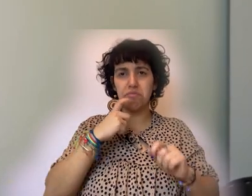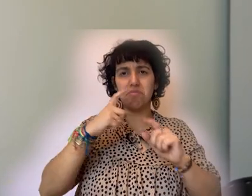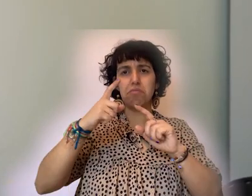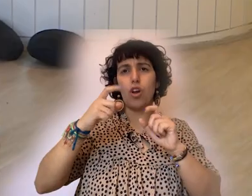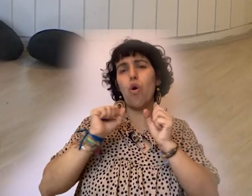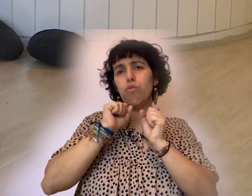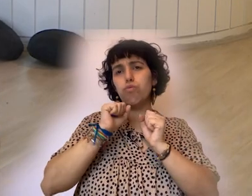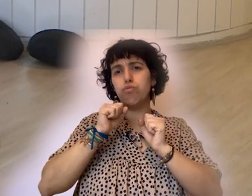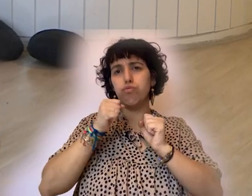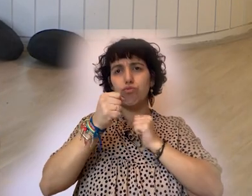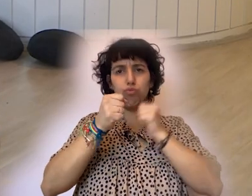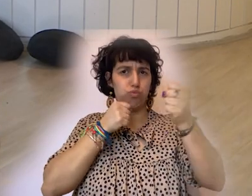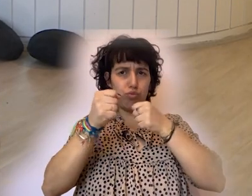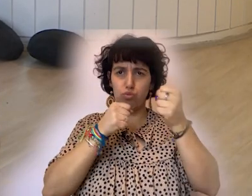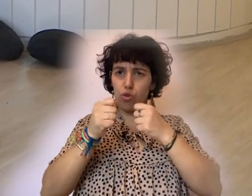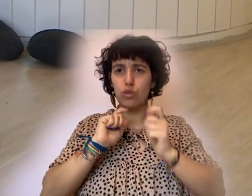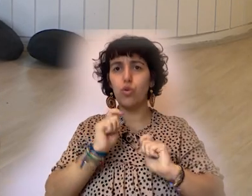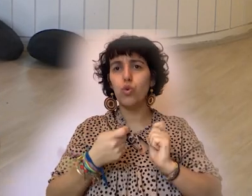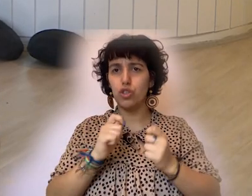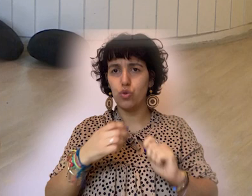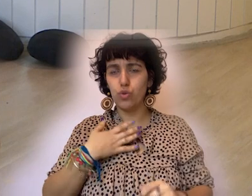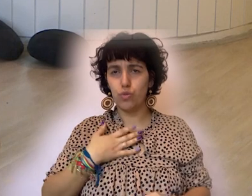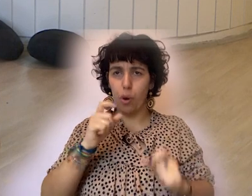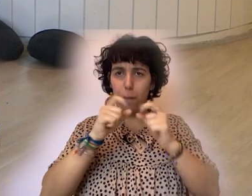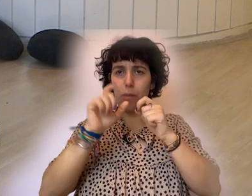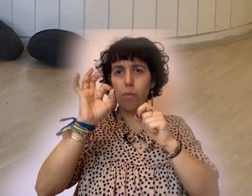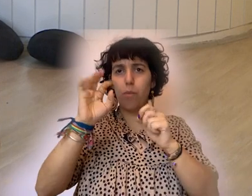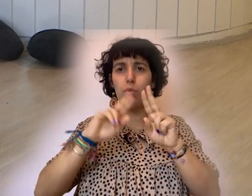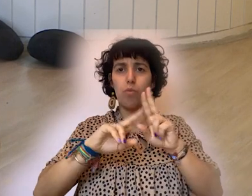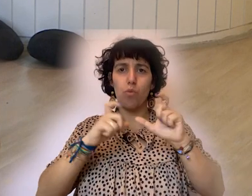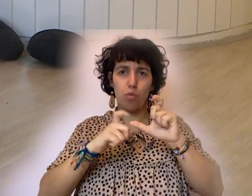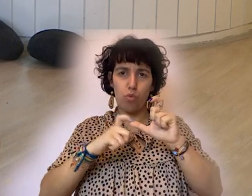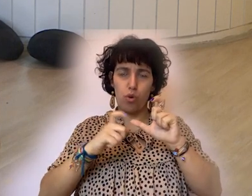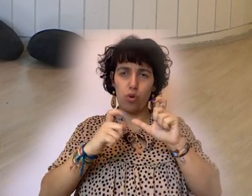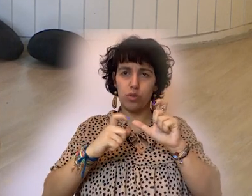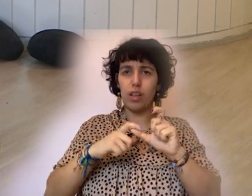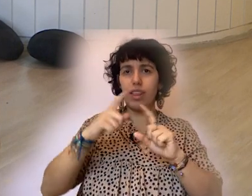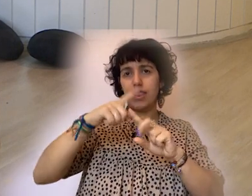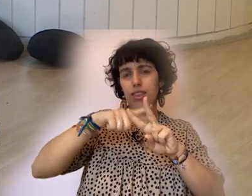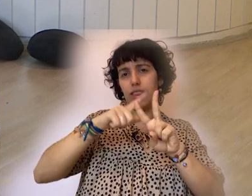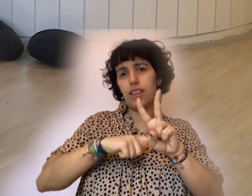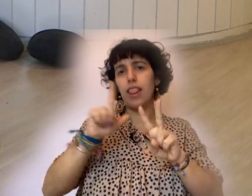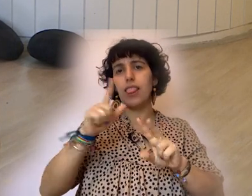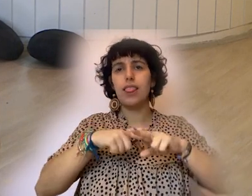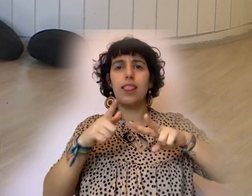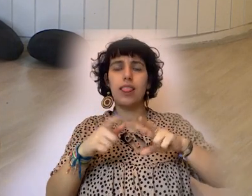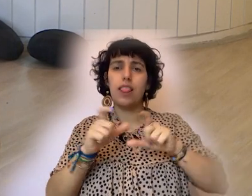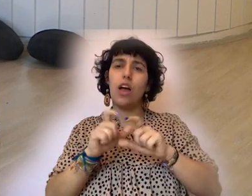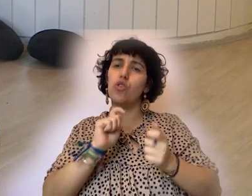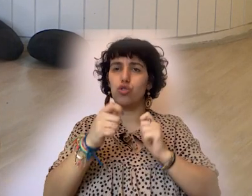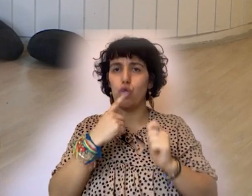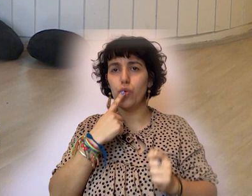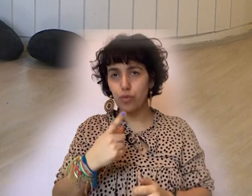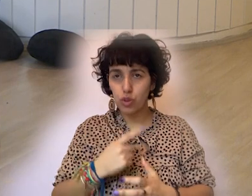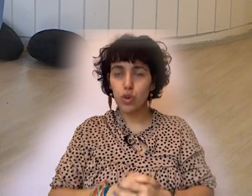Aslında Tayland boksunun teknikleri olduğu için biraz oralardan besleniyor ve bu bacağın geride olma durumu bizim için